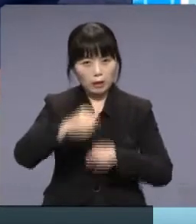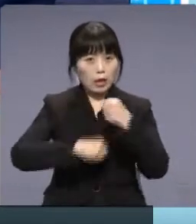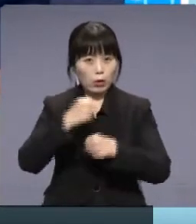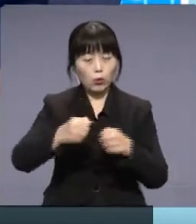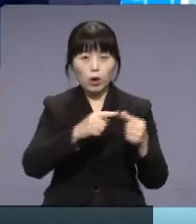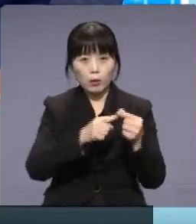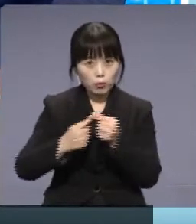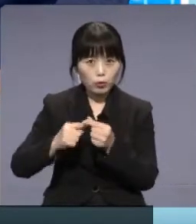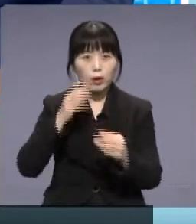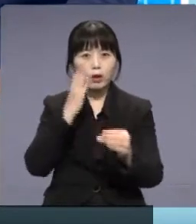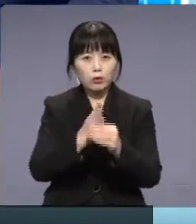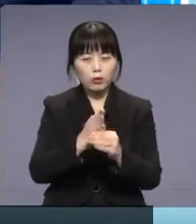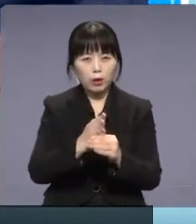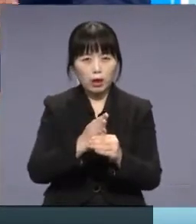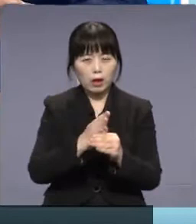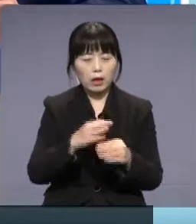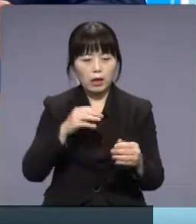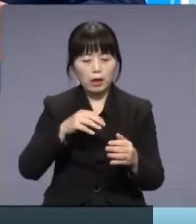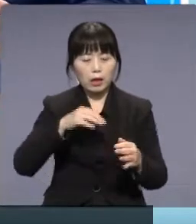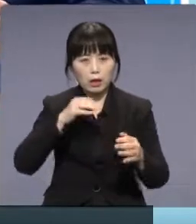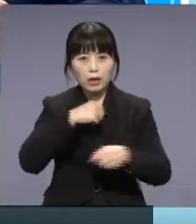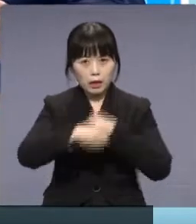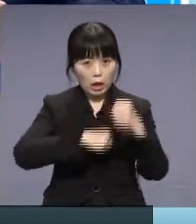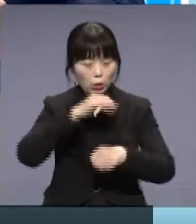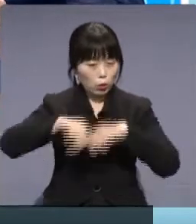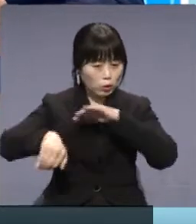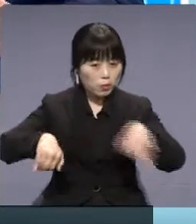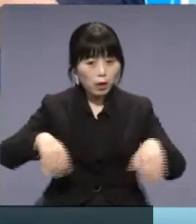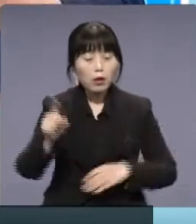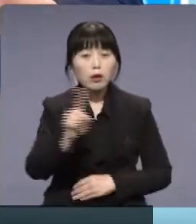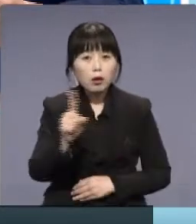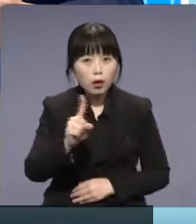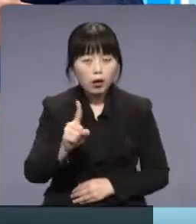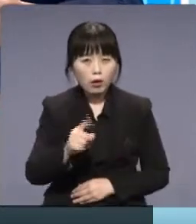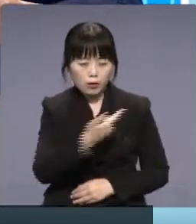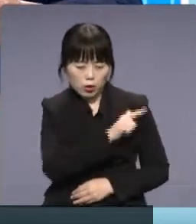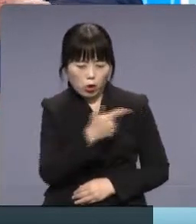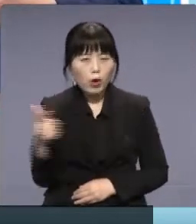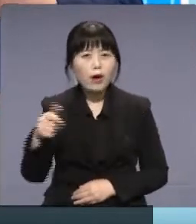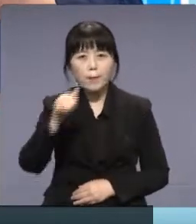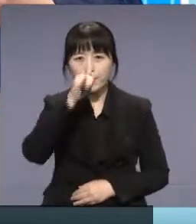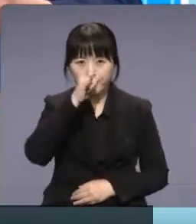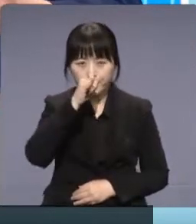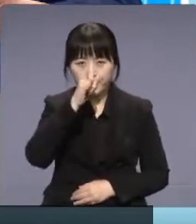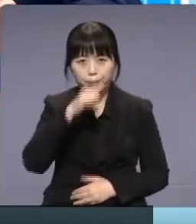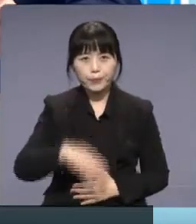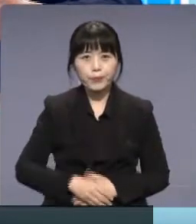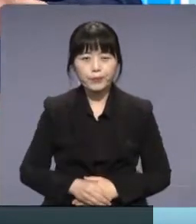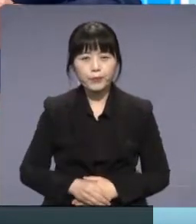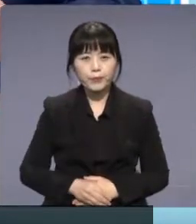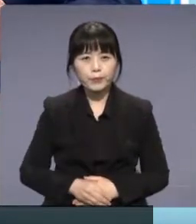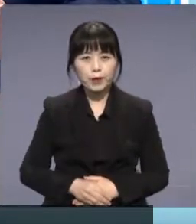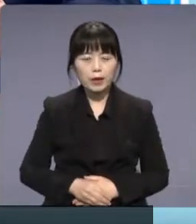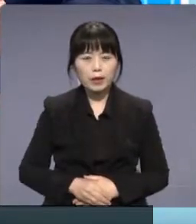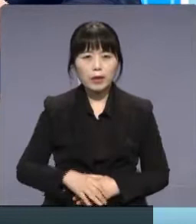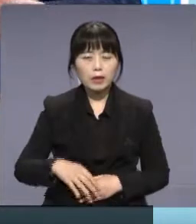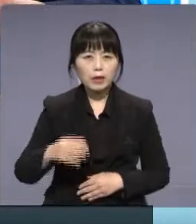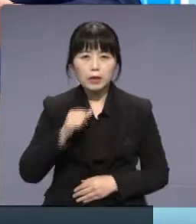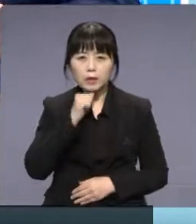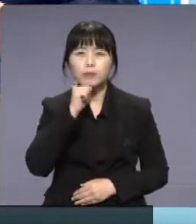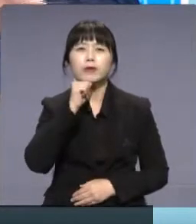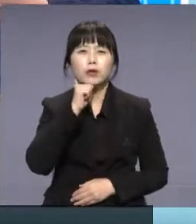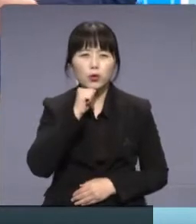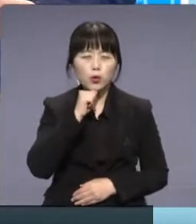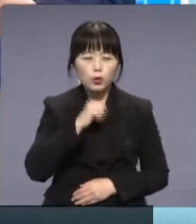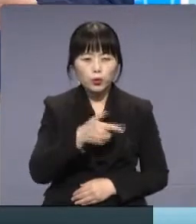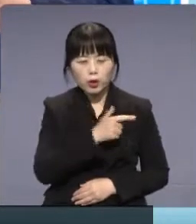중에 자유를 침해하는 거는 다양하게 있어요. 첫째는 이제 기아나 빈곤. 우리가